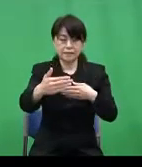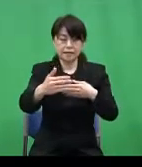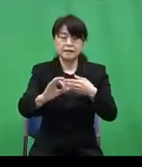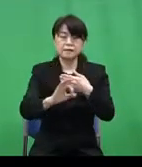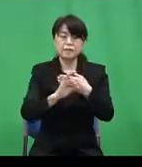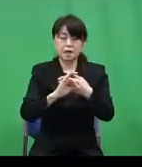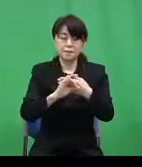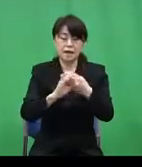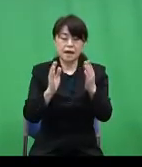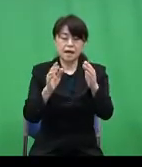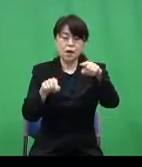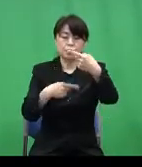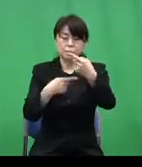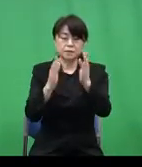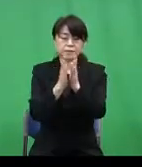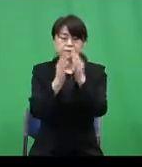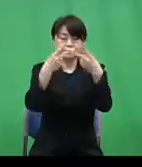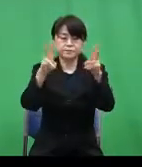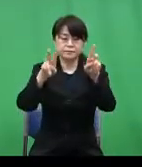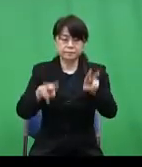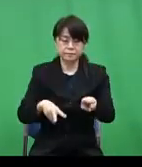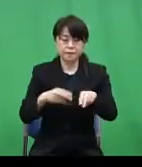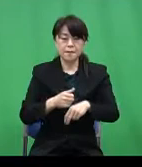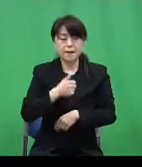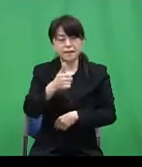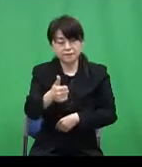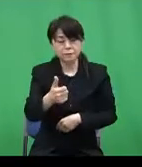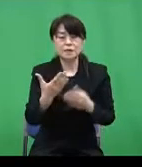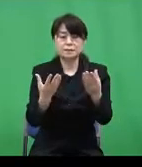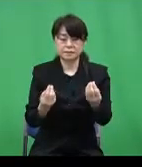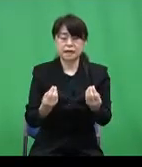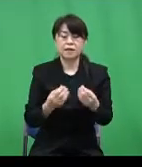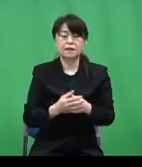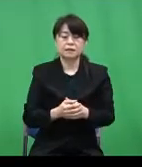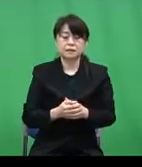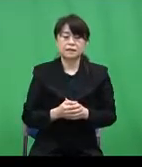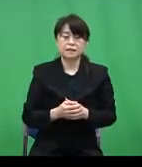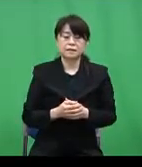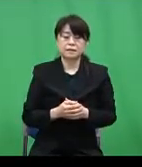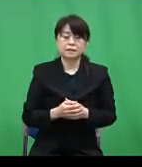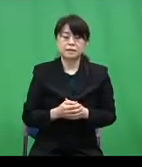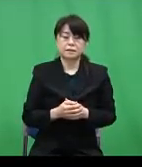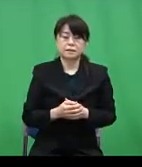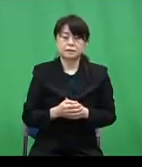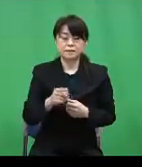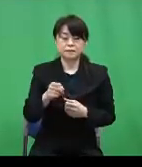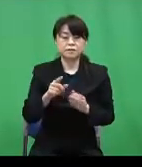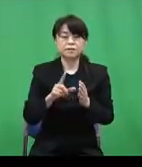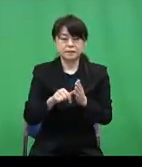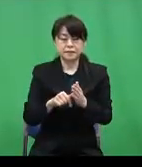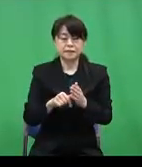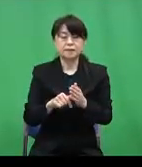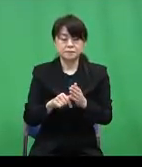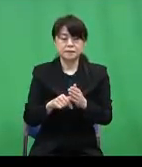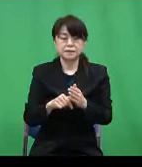ばお正月のお宮参拝なども、行きましたけれども、大